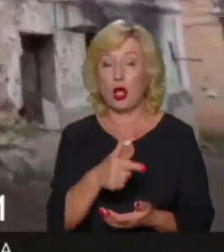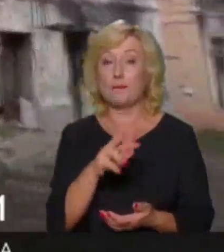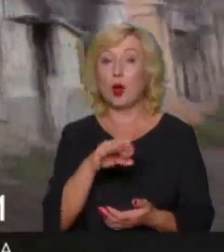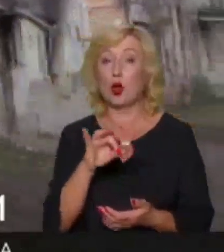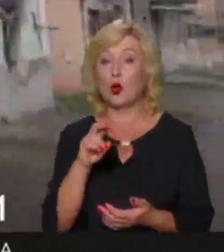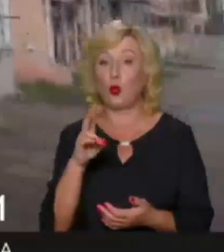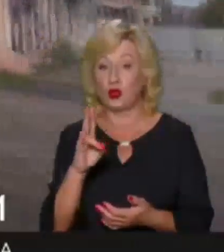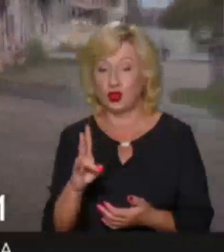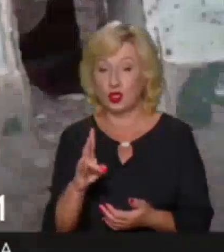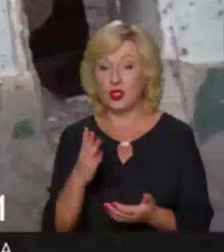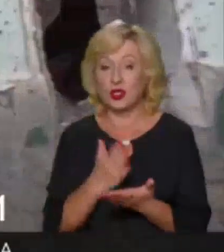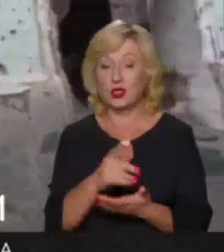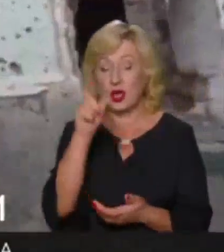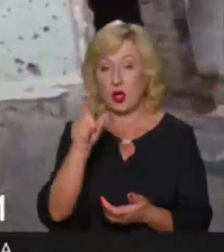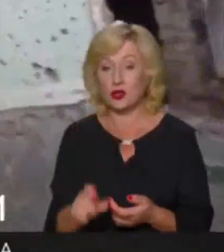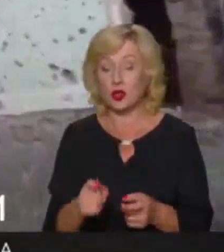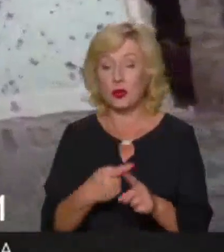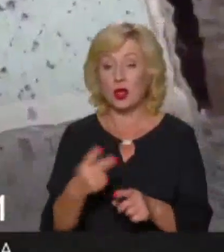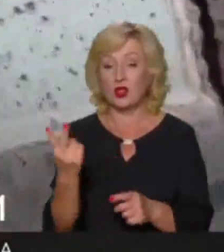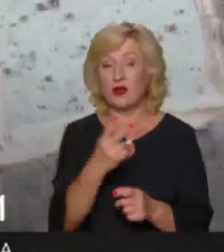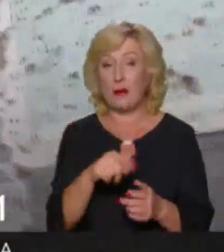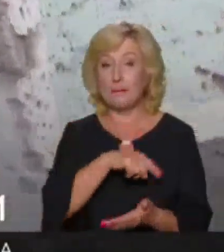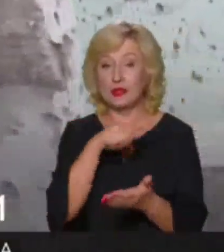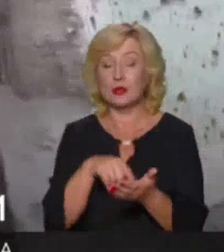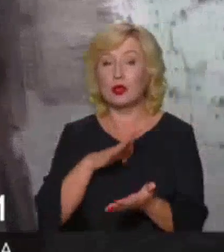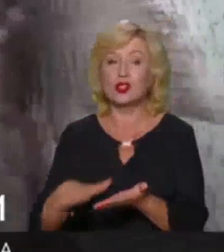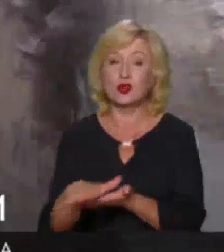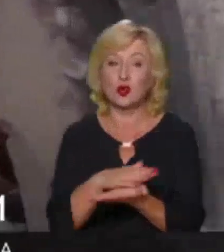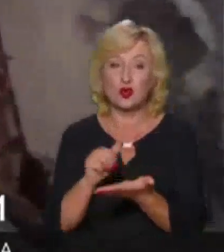якась особа. Символічно, що обидва міста були зруйновані